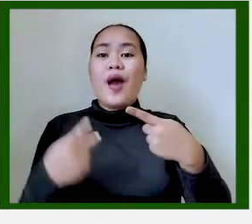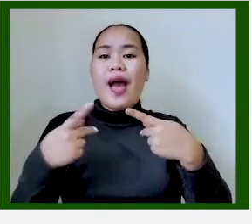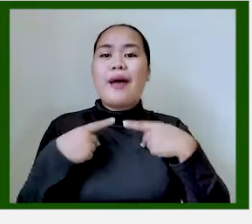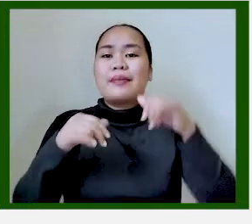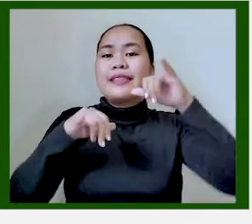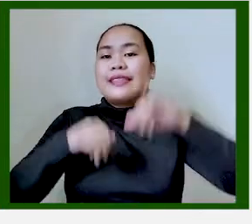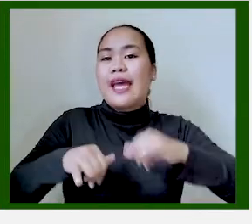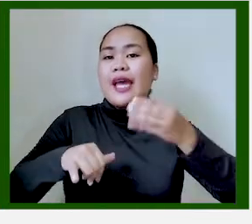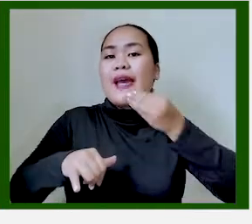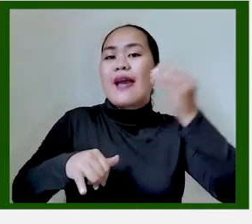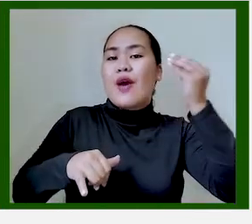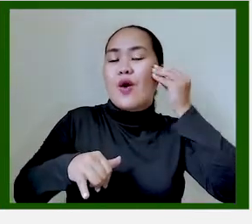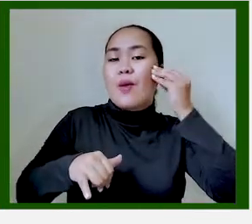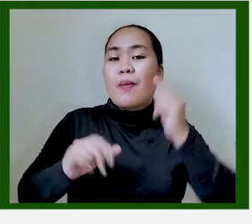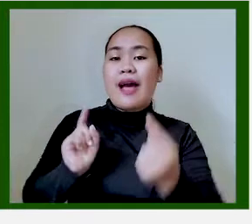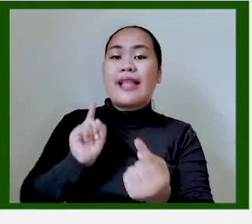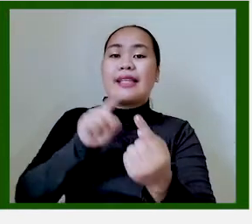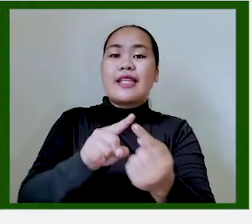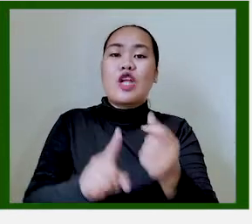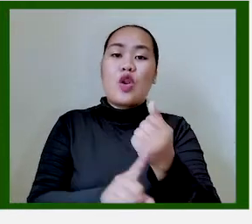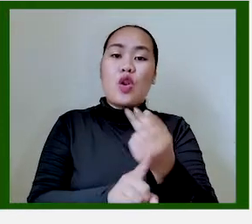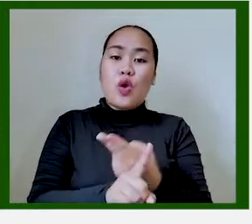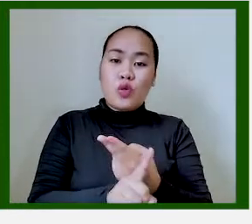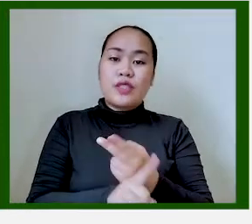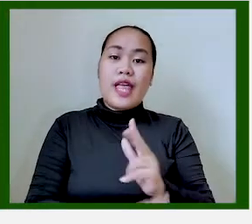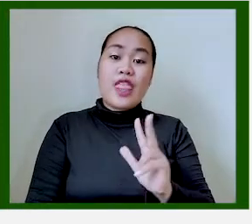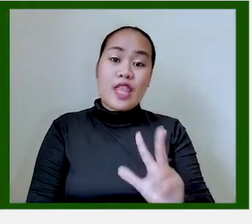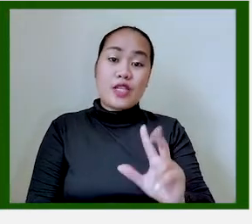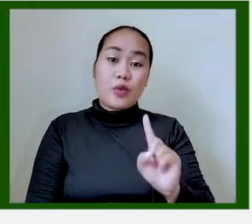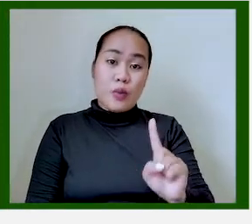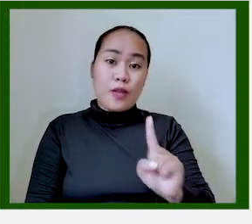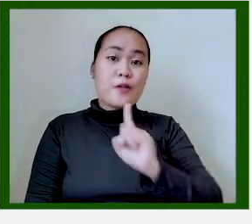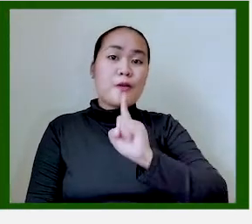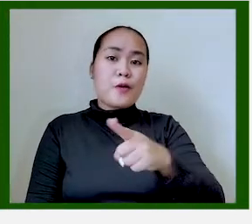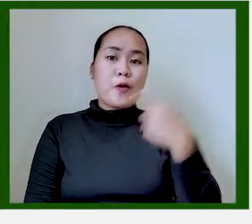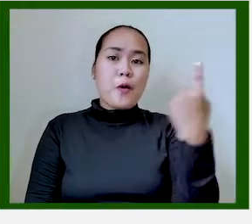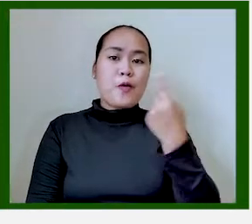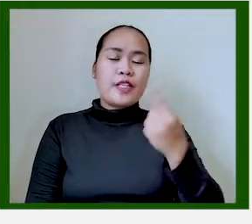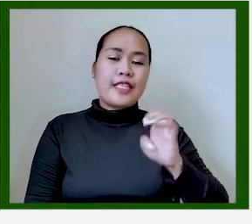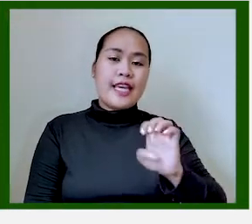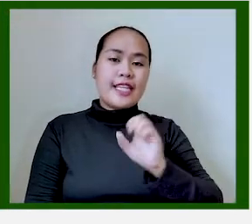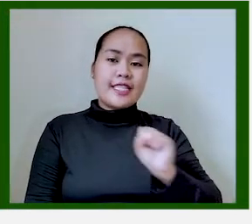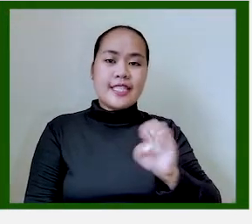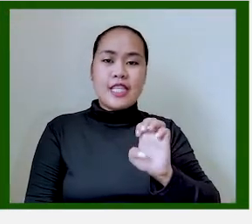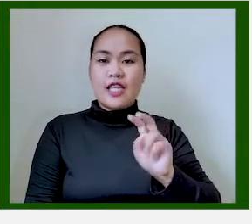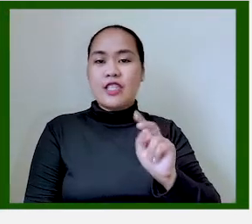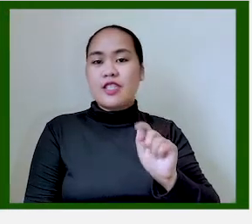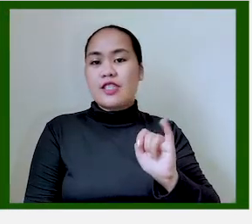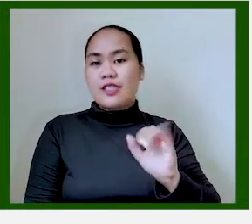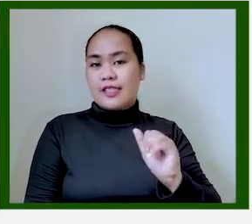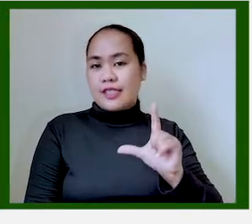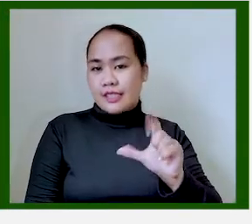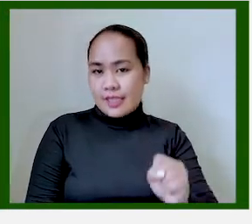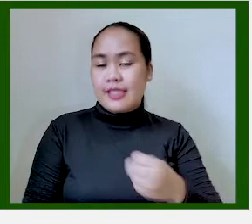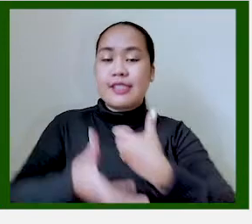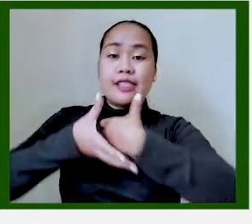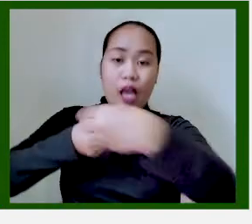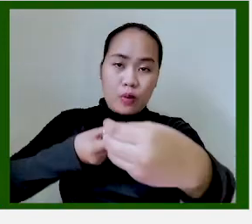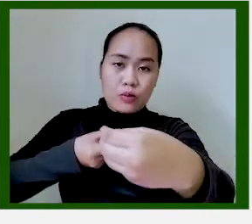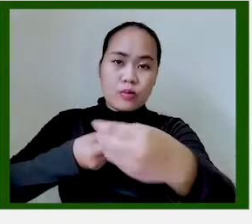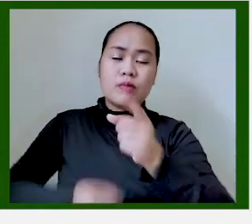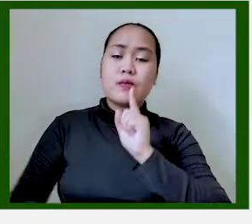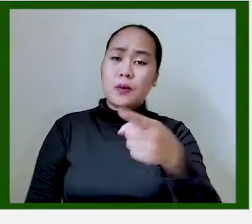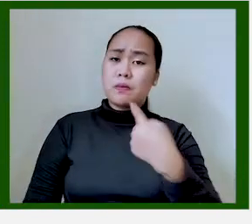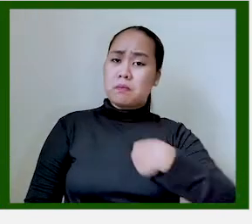August 31, no. Ako personally, mas gusto ko na po to na ganitong setting na MECQ and then niluwagan